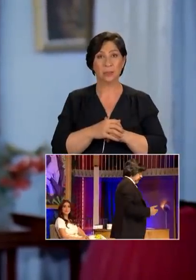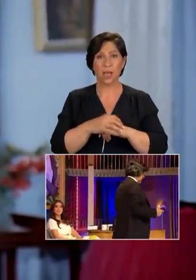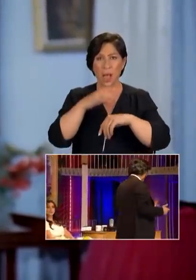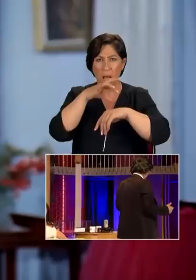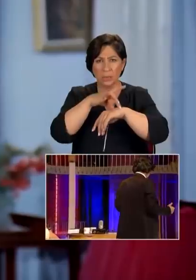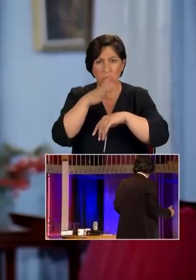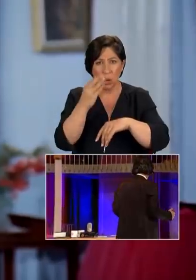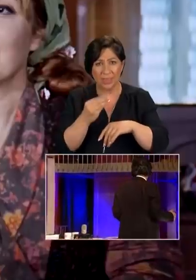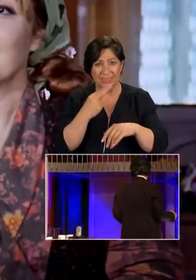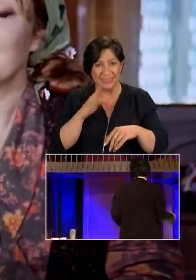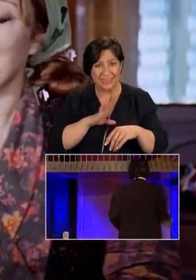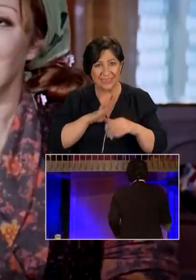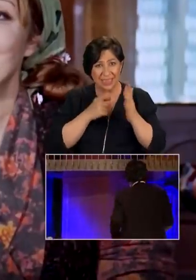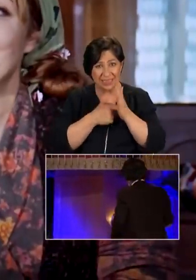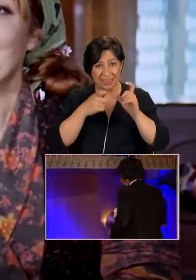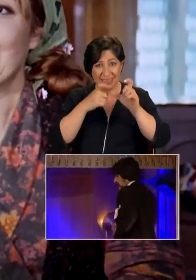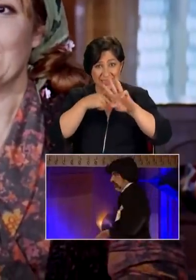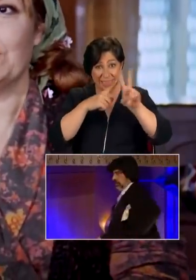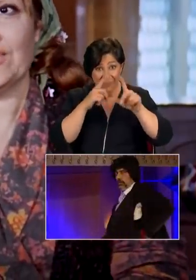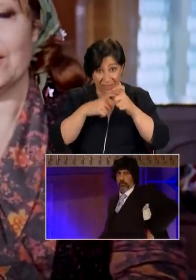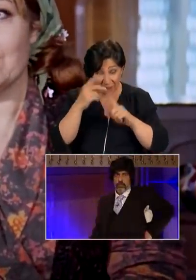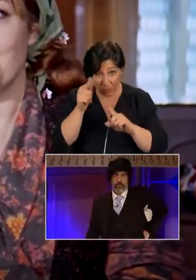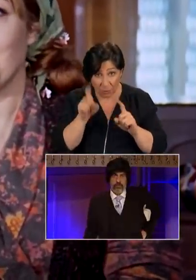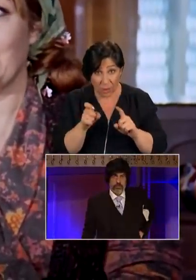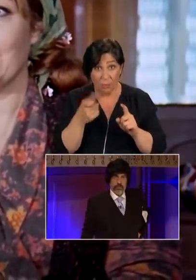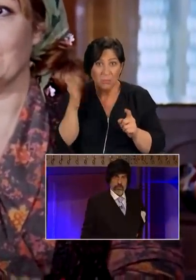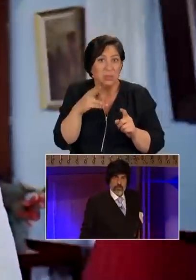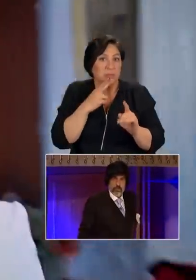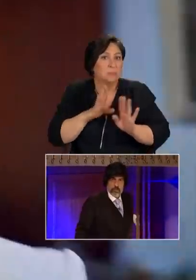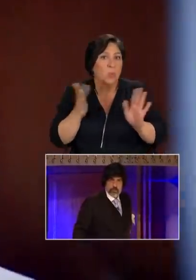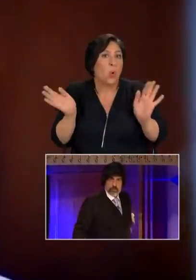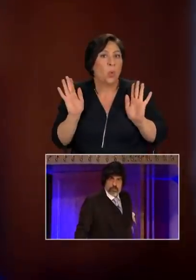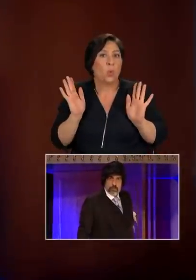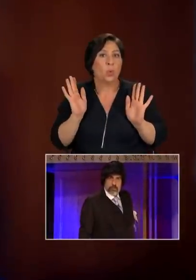Hasta olan kızınızın adı Sevgi mi? Evet. Başka kızım yok zaten.